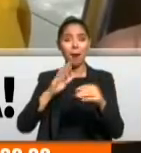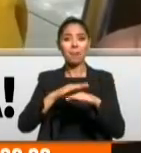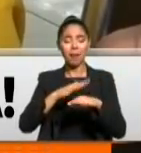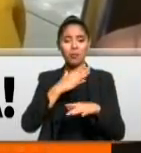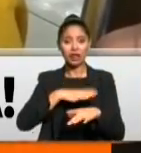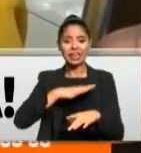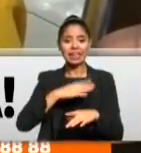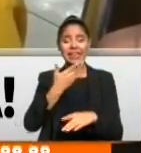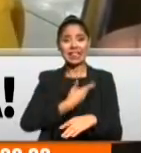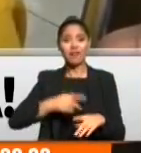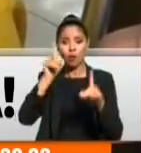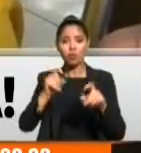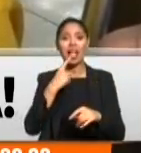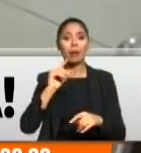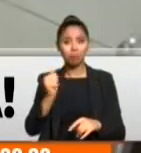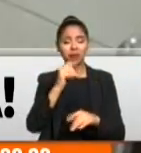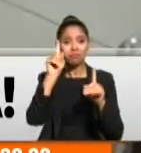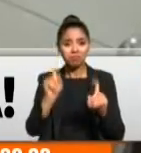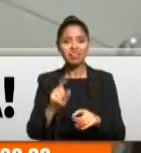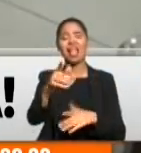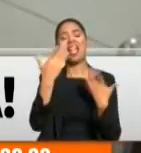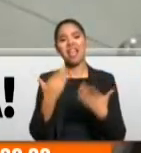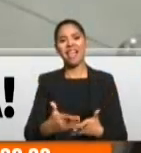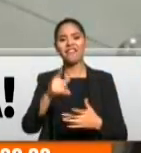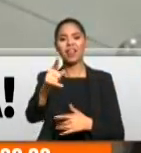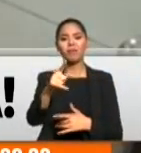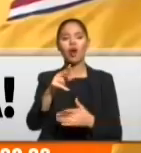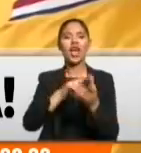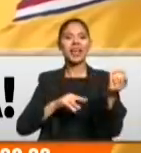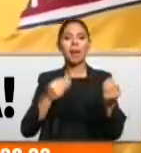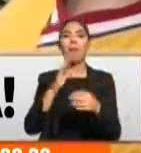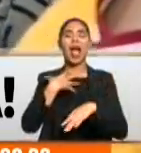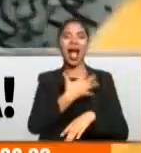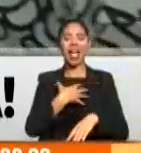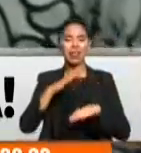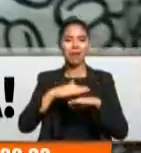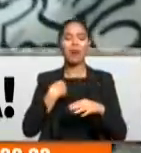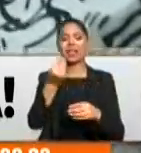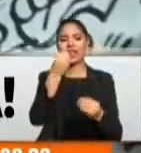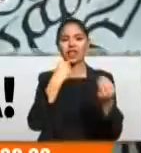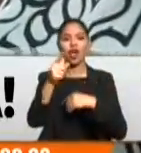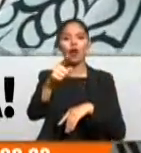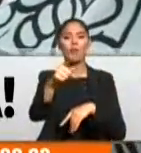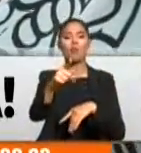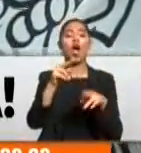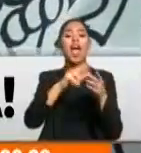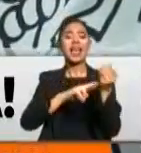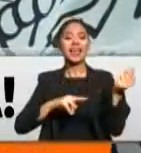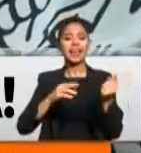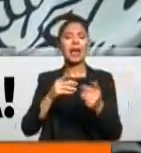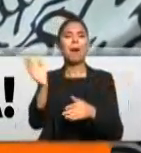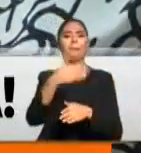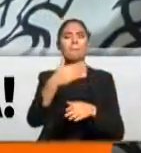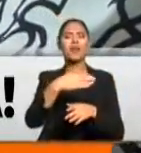Evet. Lezzetli mi? Evet, halen annemin yaptığı kebapları yiyorum. İşin en kolay kısmı herhalde kebabı pişirmek. Biraz sıcak,